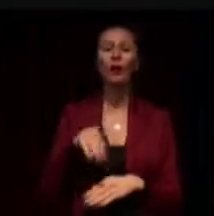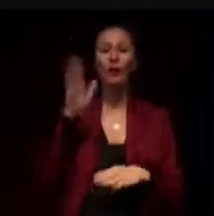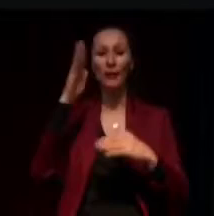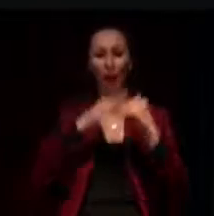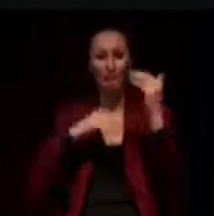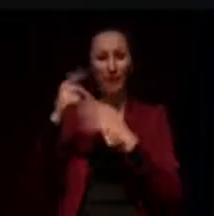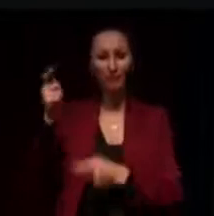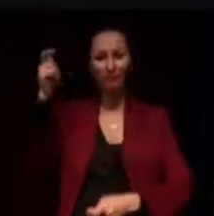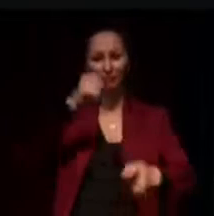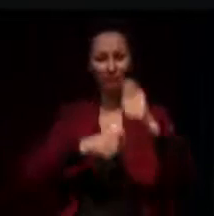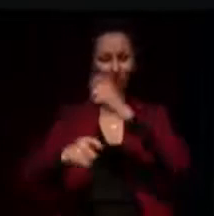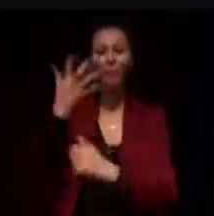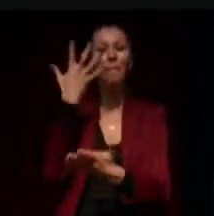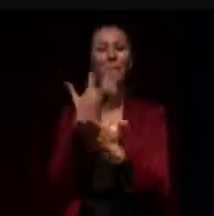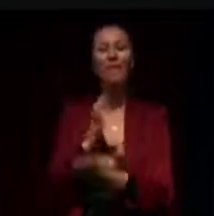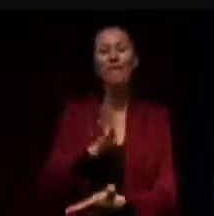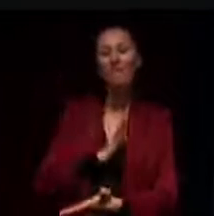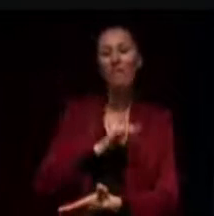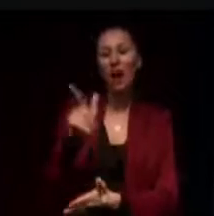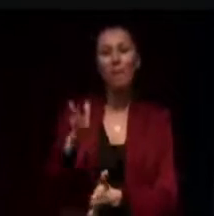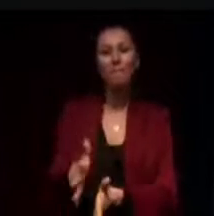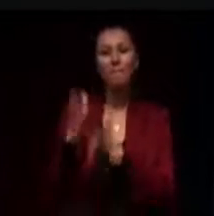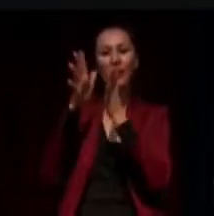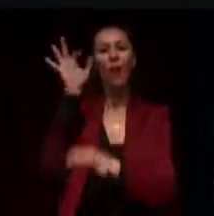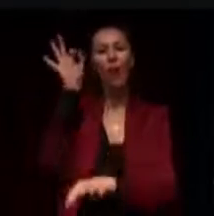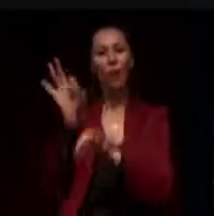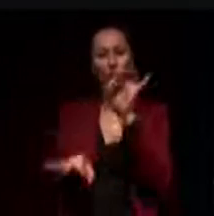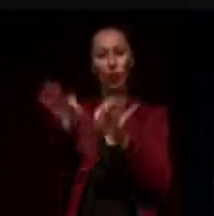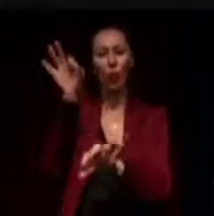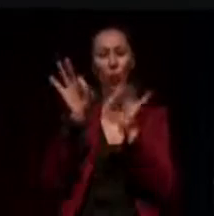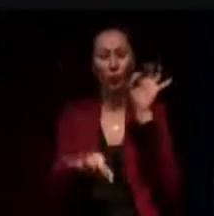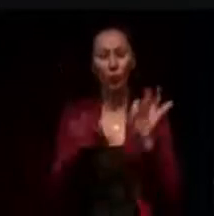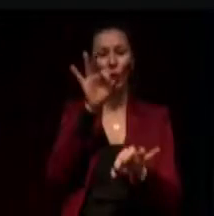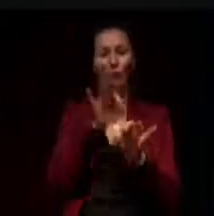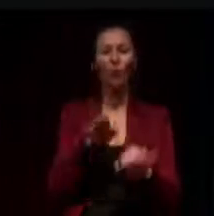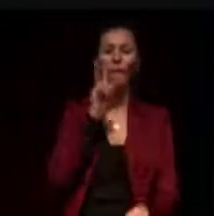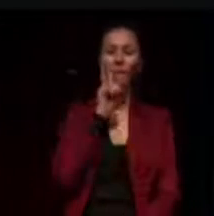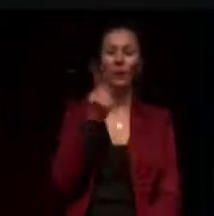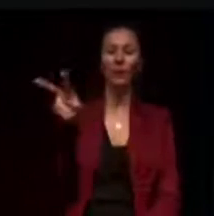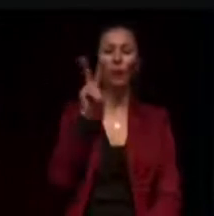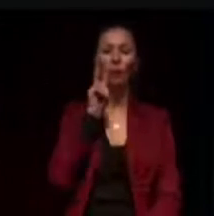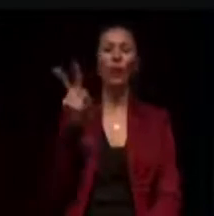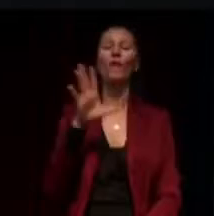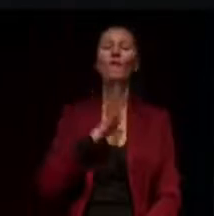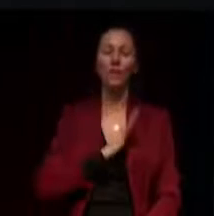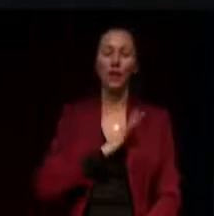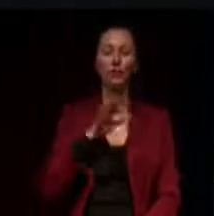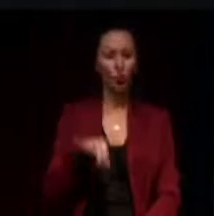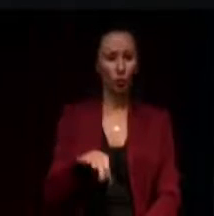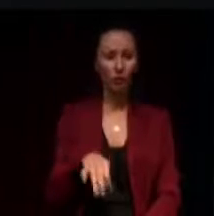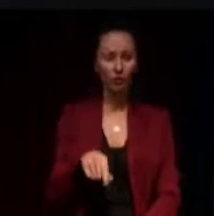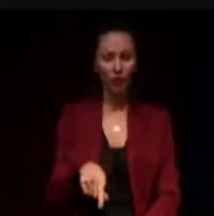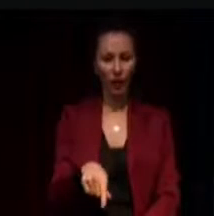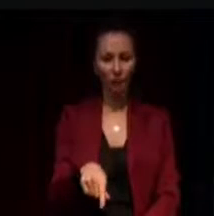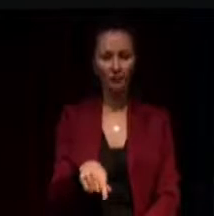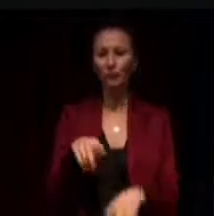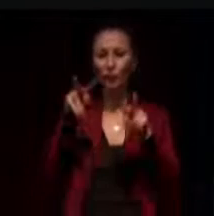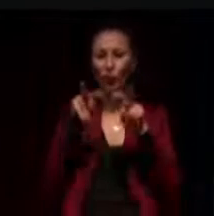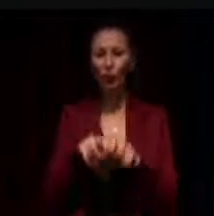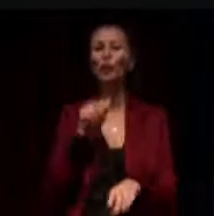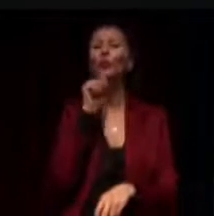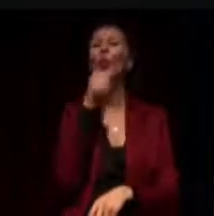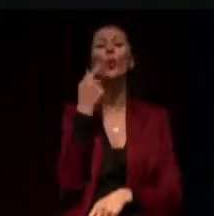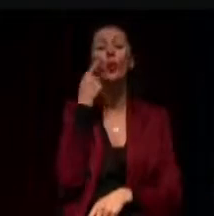yapılanmaları ya da mevcut binalar kontrol ediliyor, bakılıyor şu anda, inceleniyor. Oturulmayacak